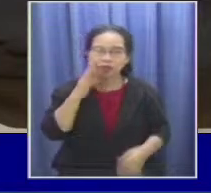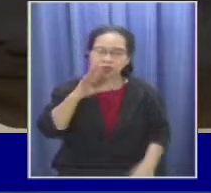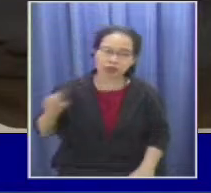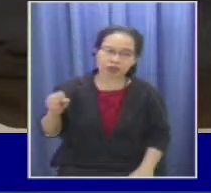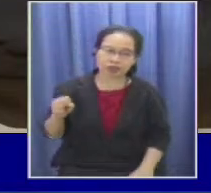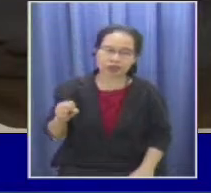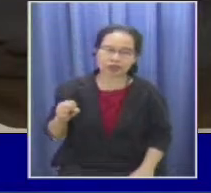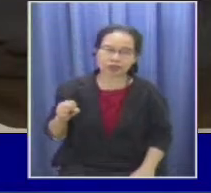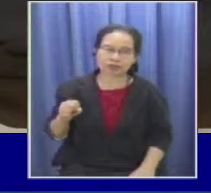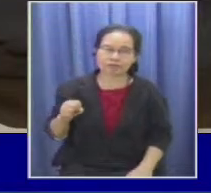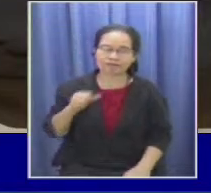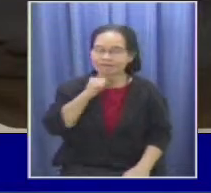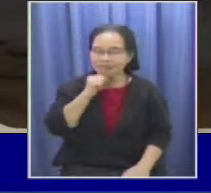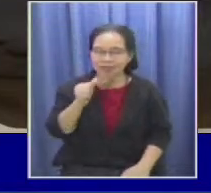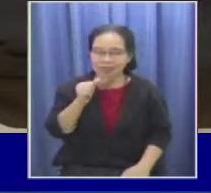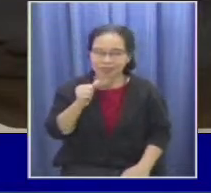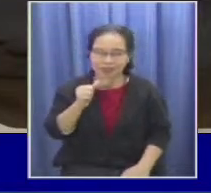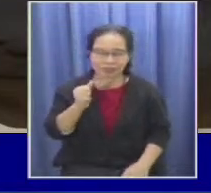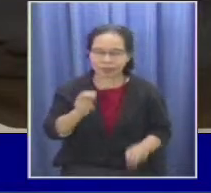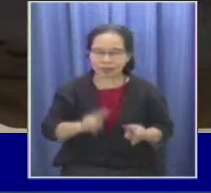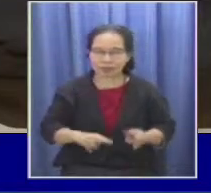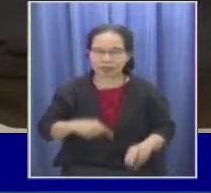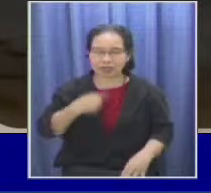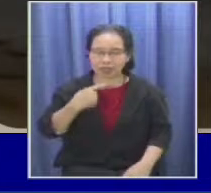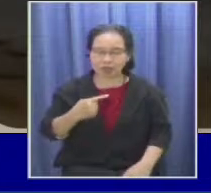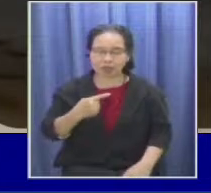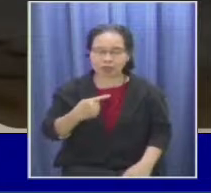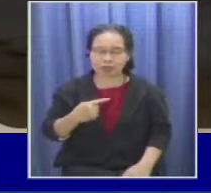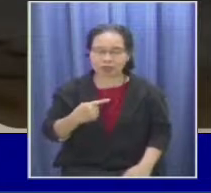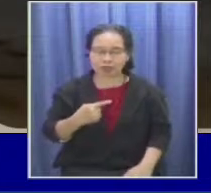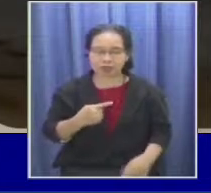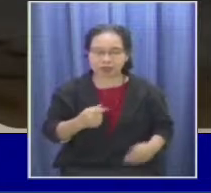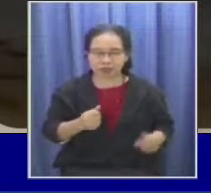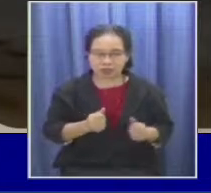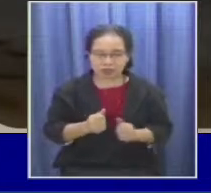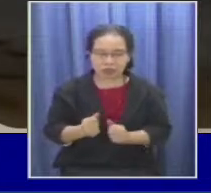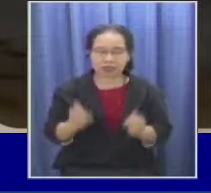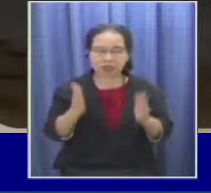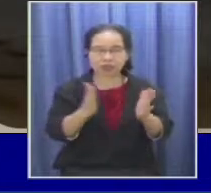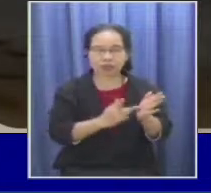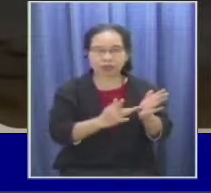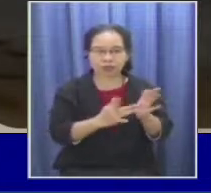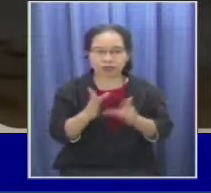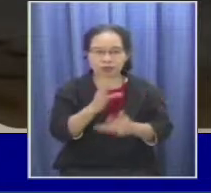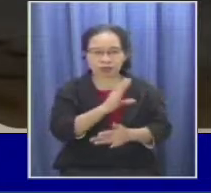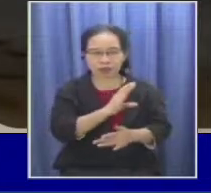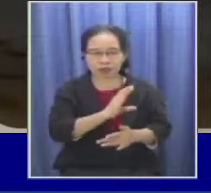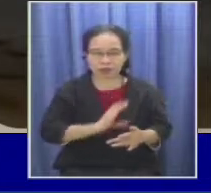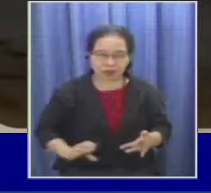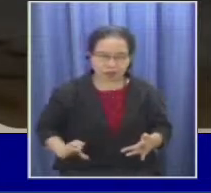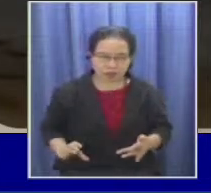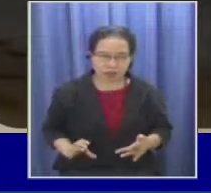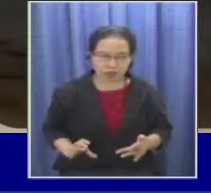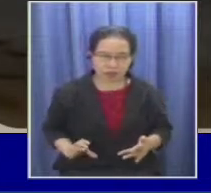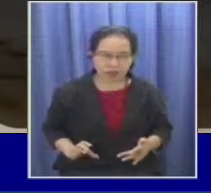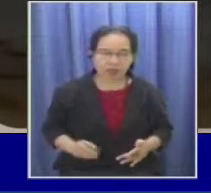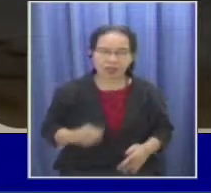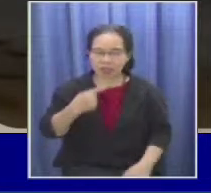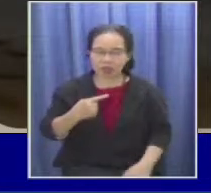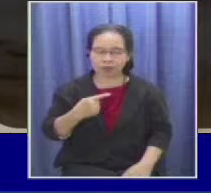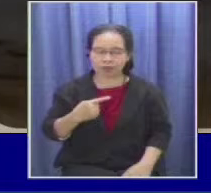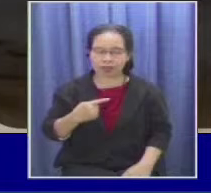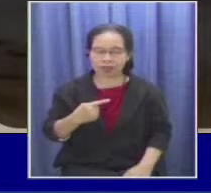eka ano mu na ayeyie ne mpaebɔ firi ano kro yie mu so